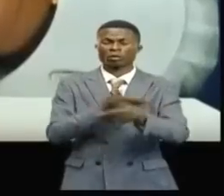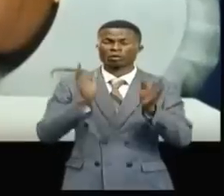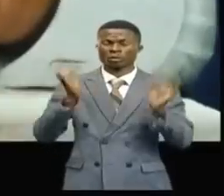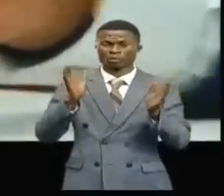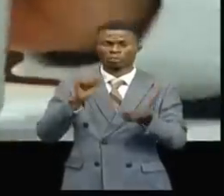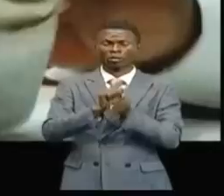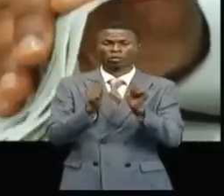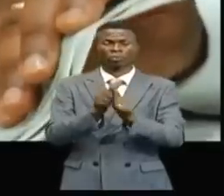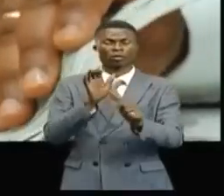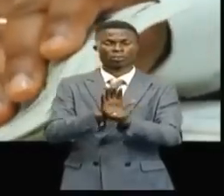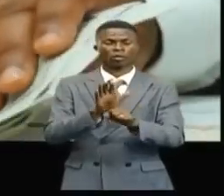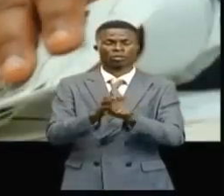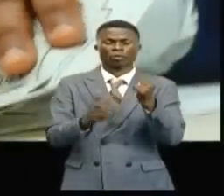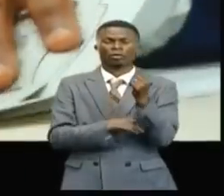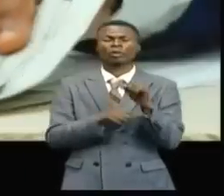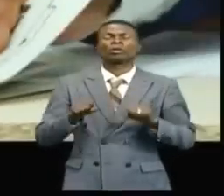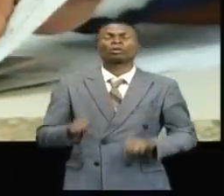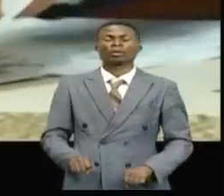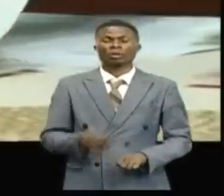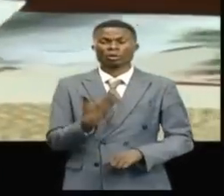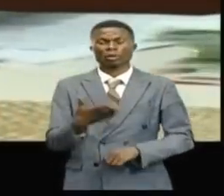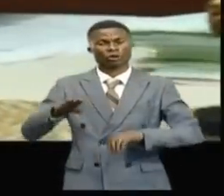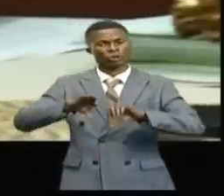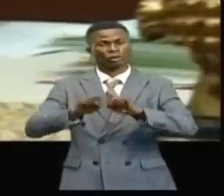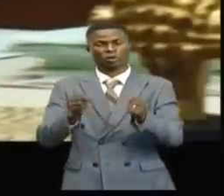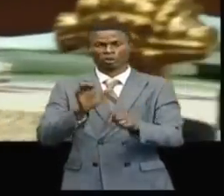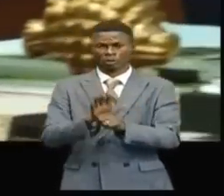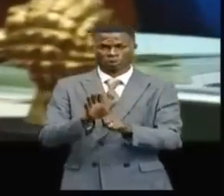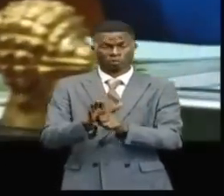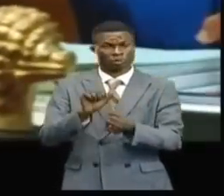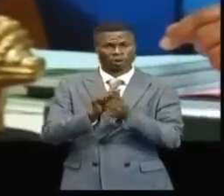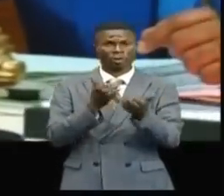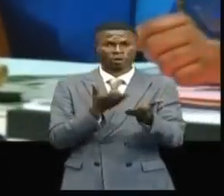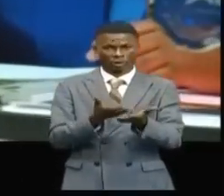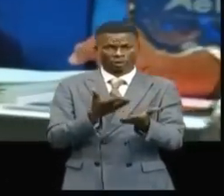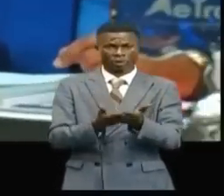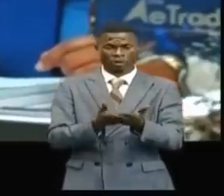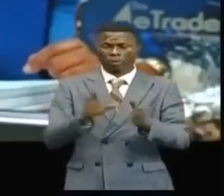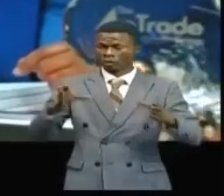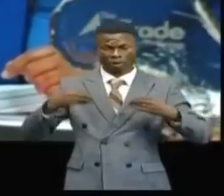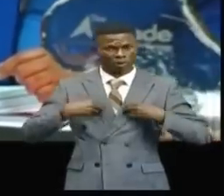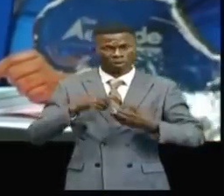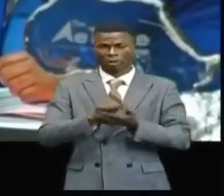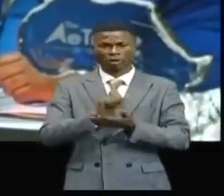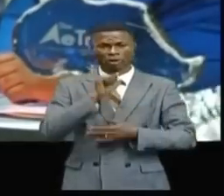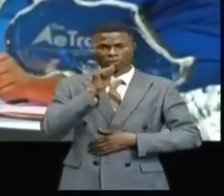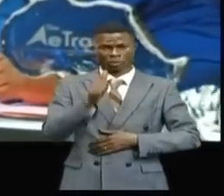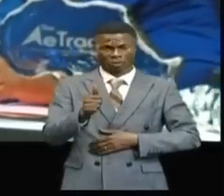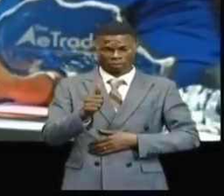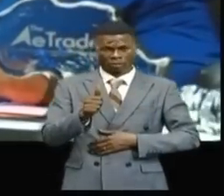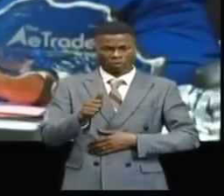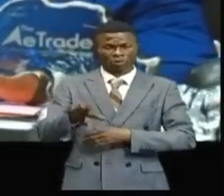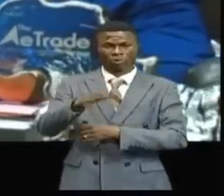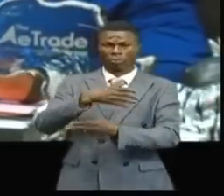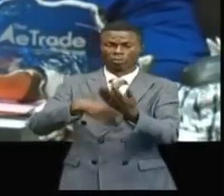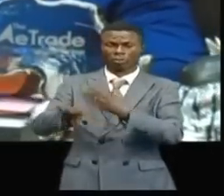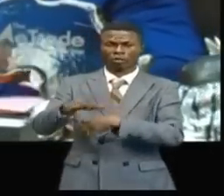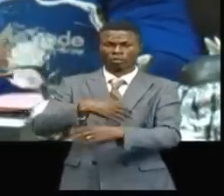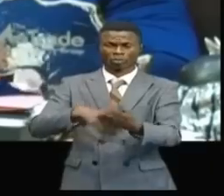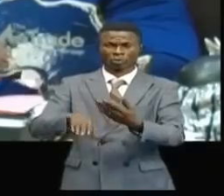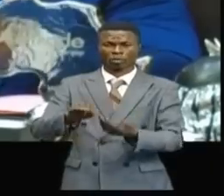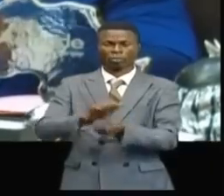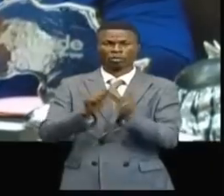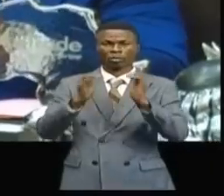des pertes en vies humaines et matérielles. Cette situation inacceptable vient troubler la paix